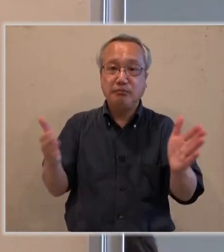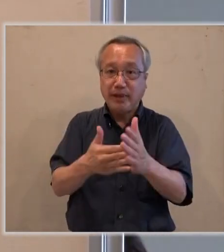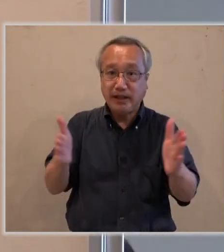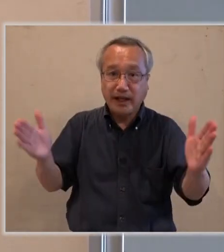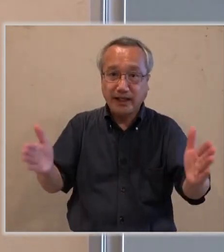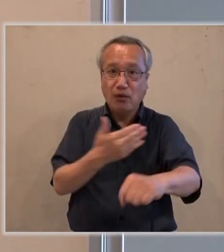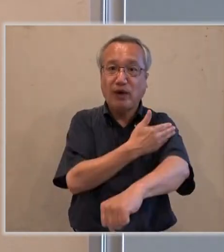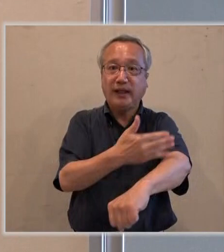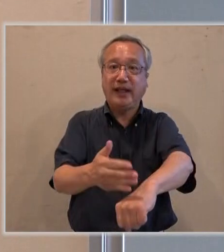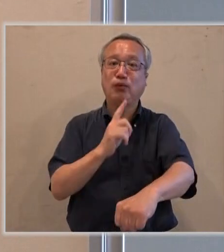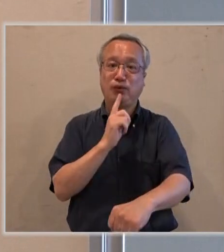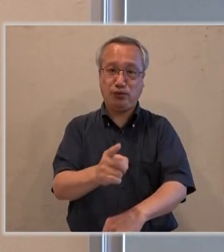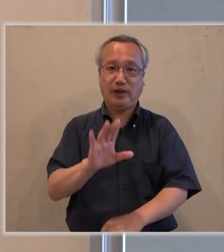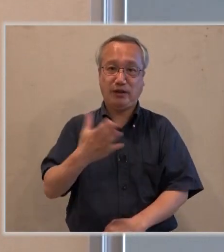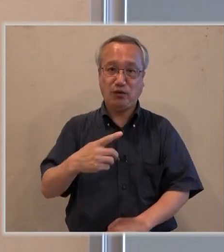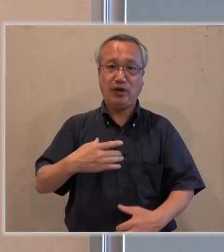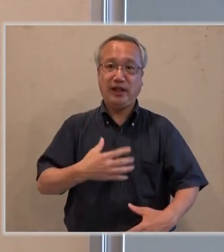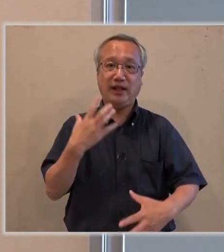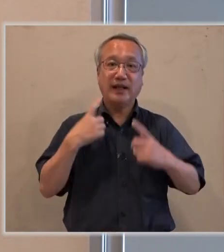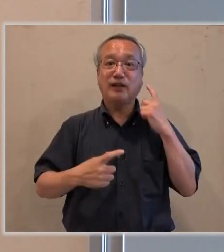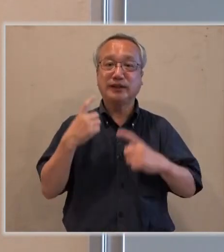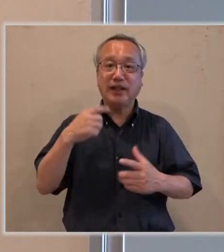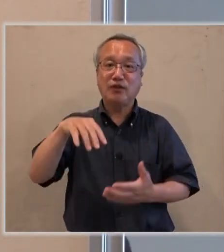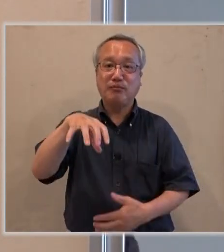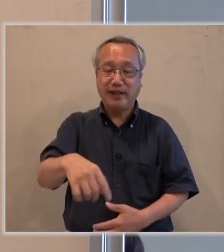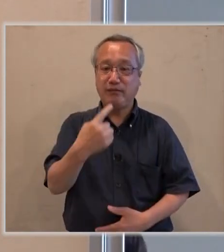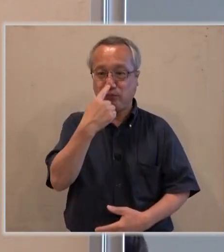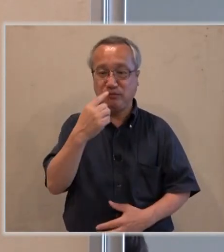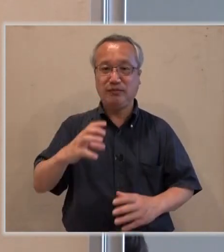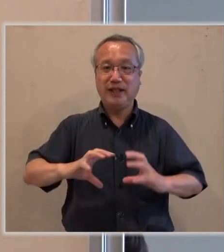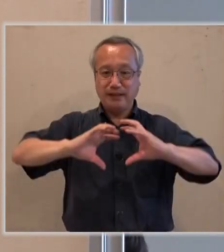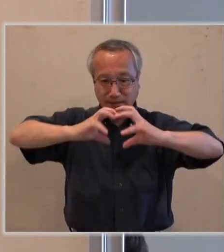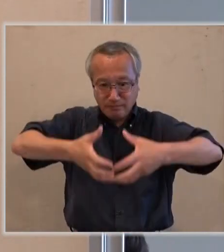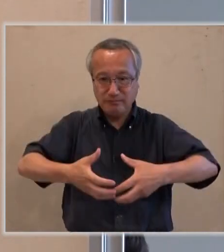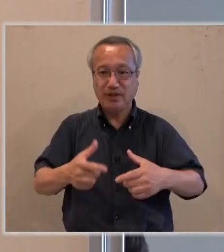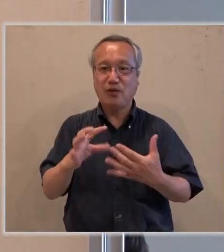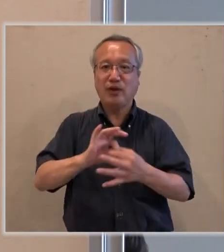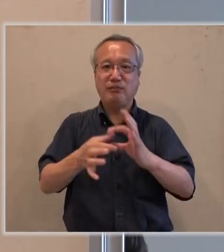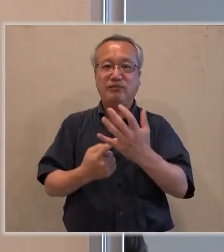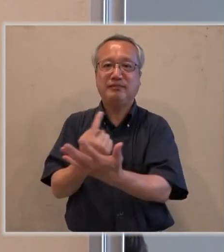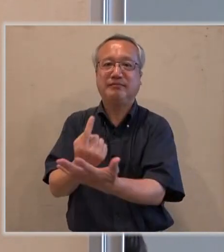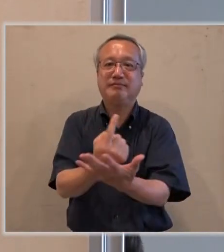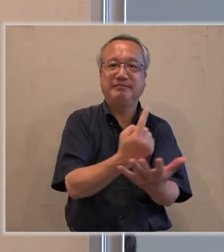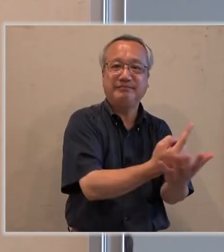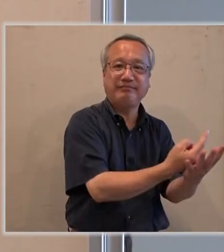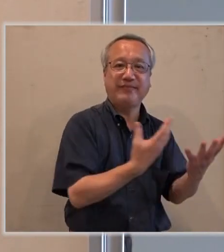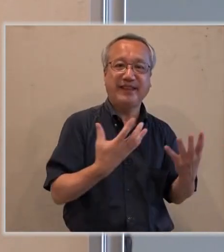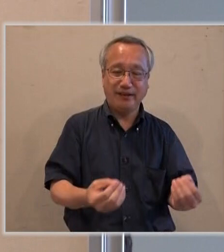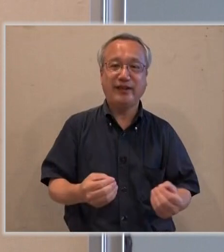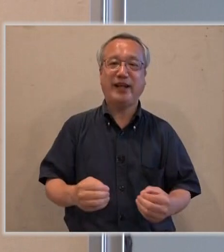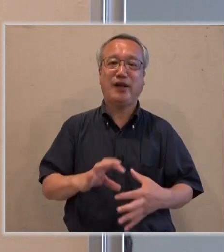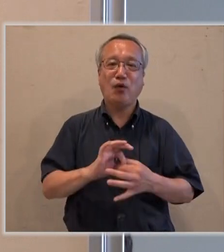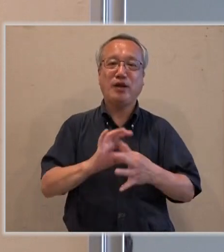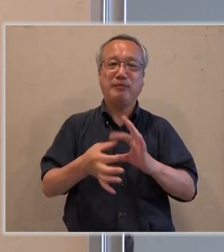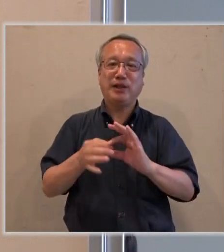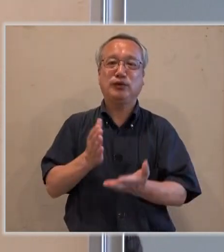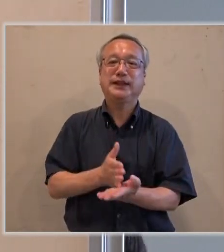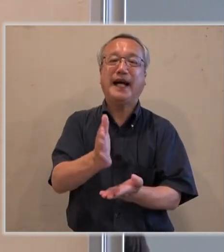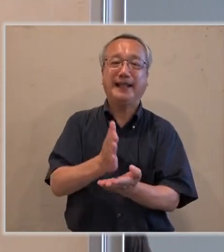ですが、私は学生の立場でグローバルにオリンピックに参加してきたなと思っているので、そのオリンピックジャーニーをお話しします